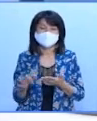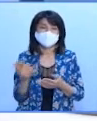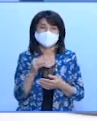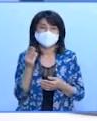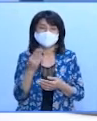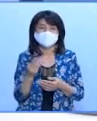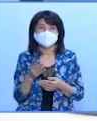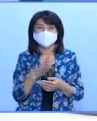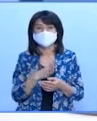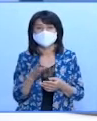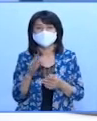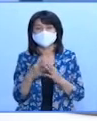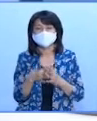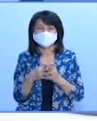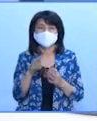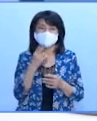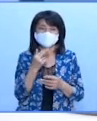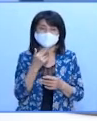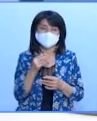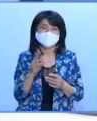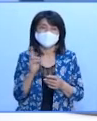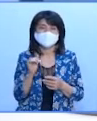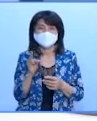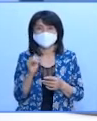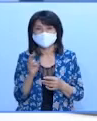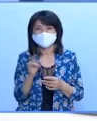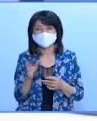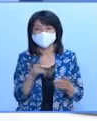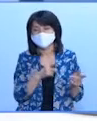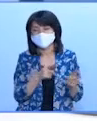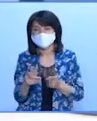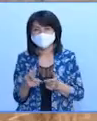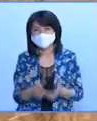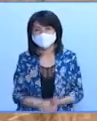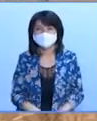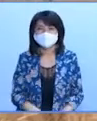водохранилища. Дамбы в поселке Ленинский и селе Кинжиколь укреплены и готовы.